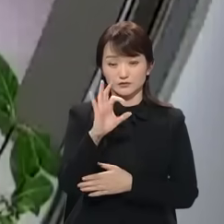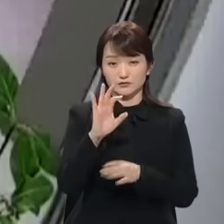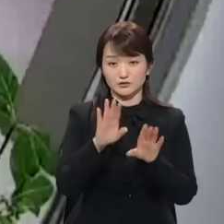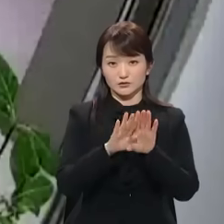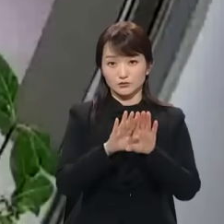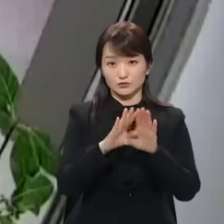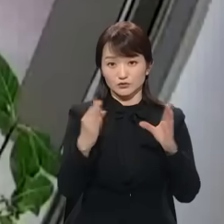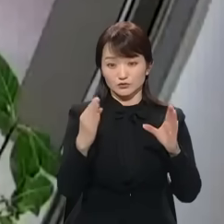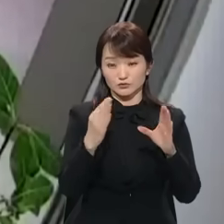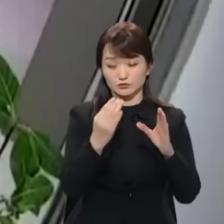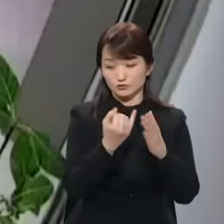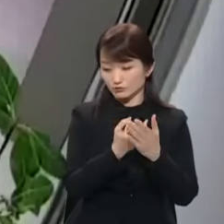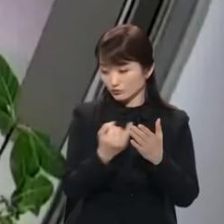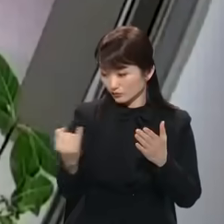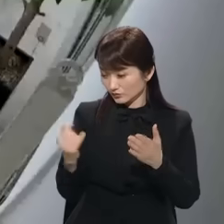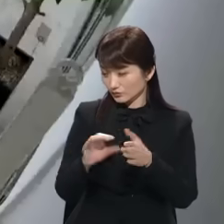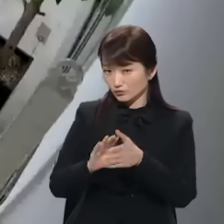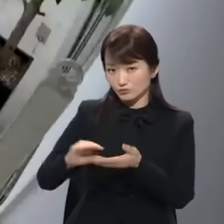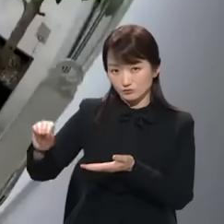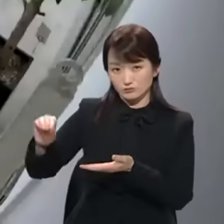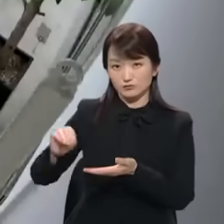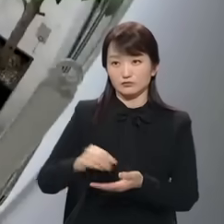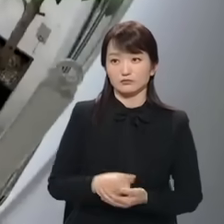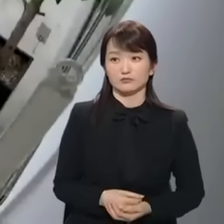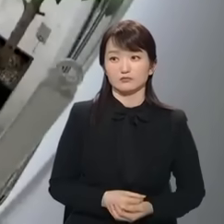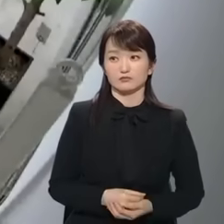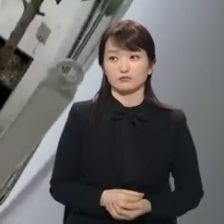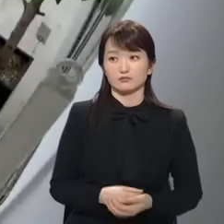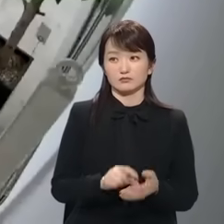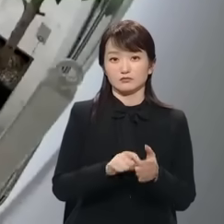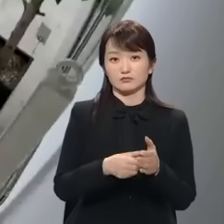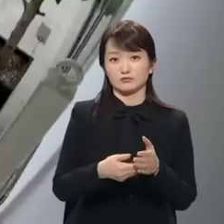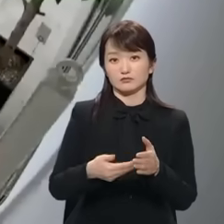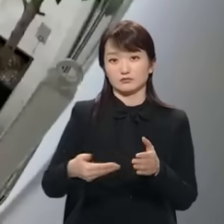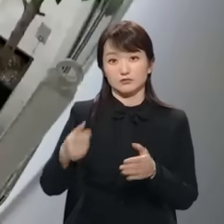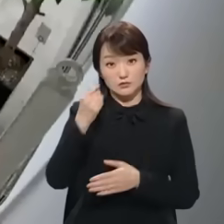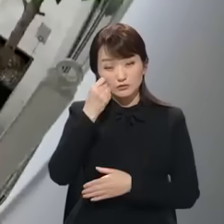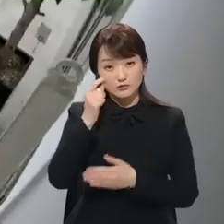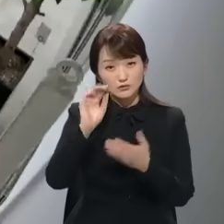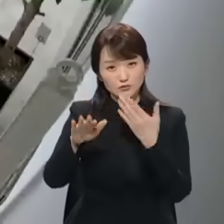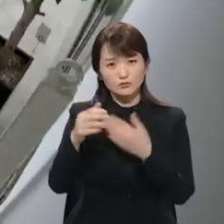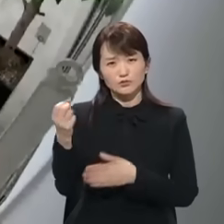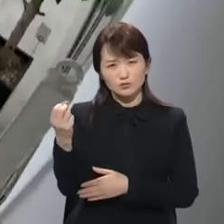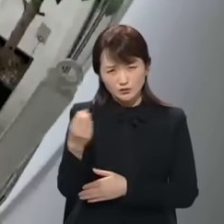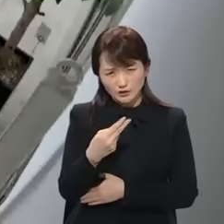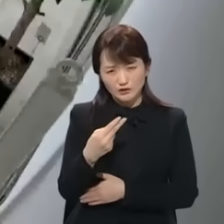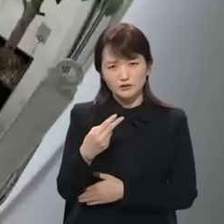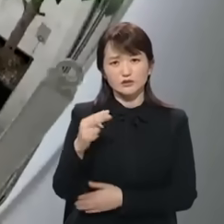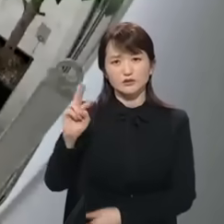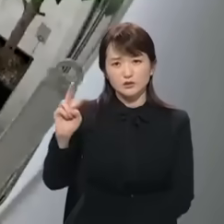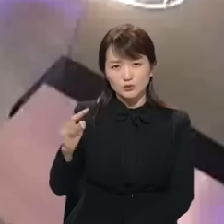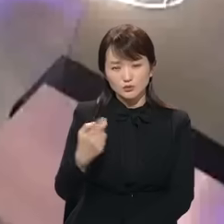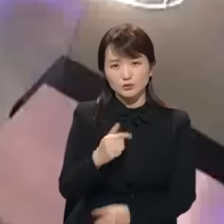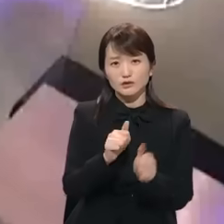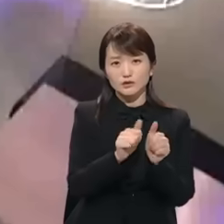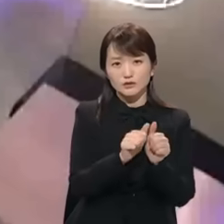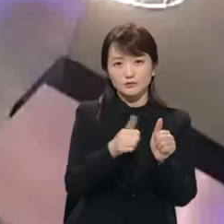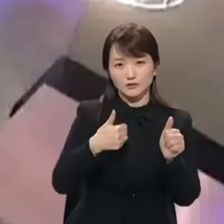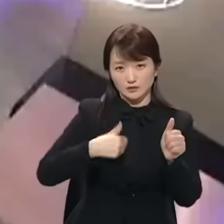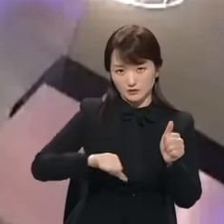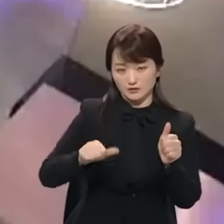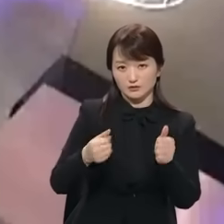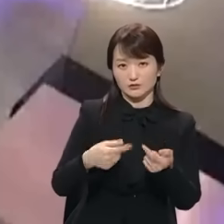남성도 따라서 여성이 저렇게 슉 하죠 자 시간은 흘러 흘러 한 달 뒤 다시 돌아온 그 남자 이번에는 아들과 함께